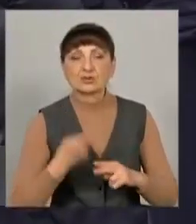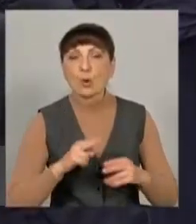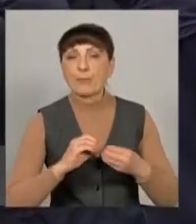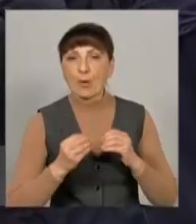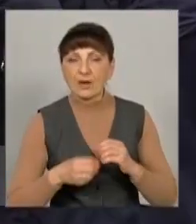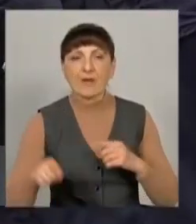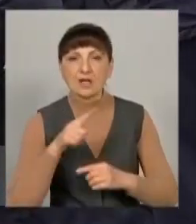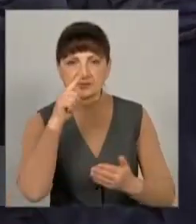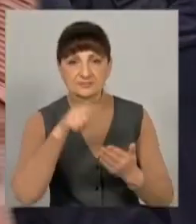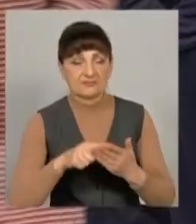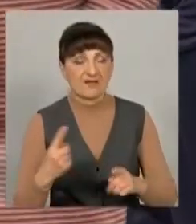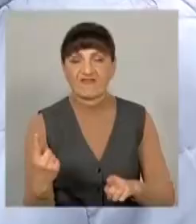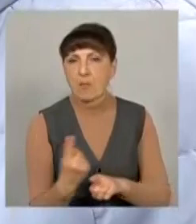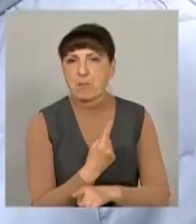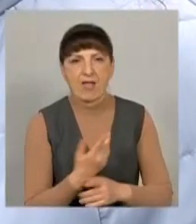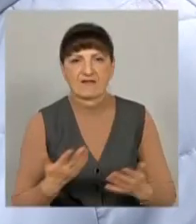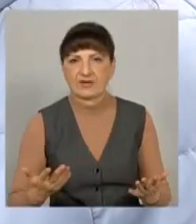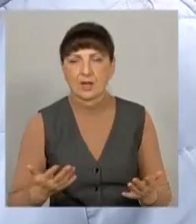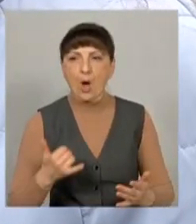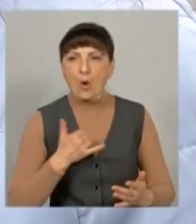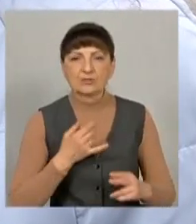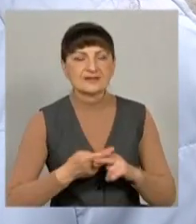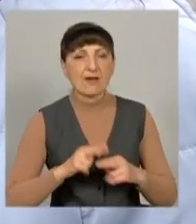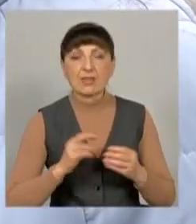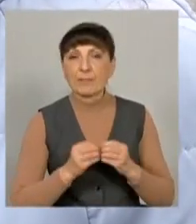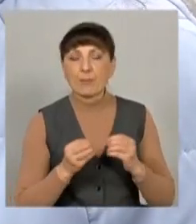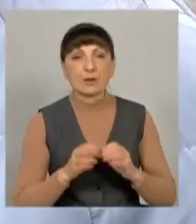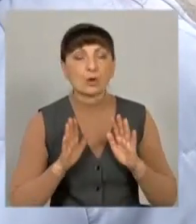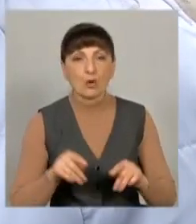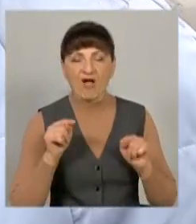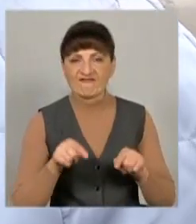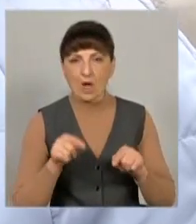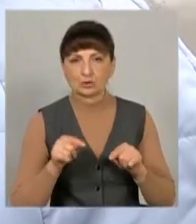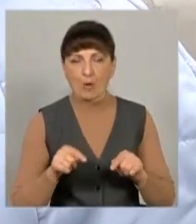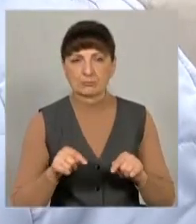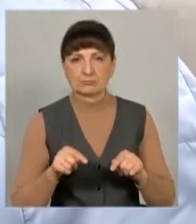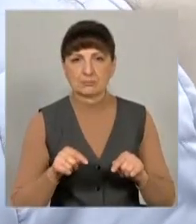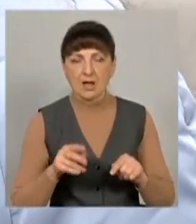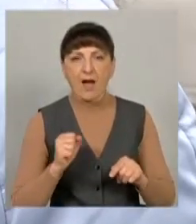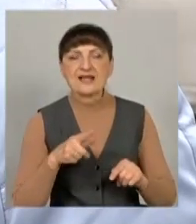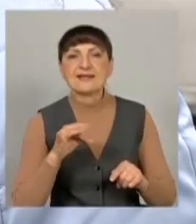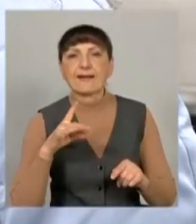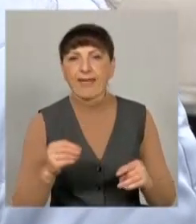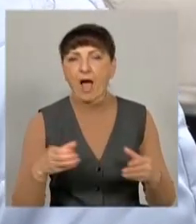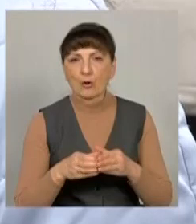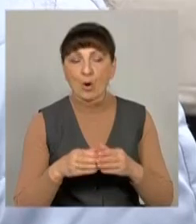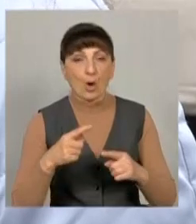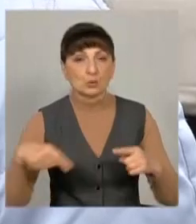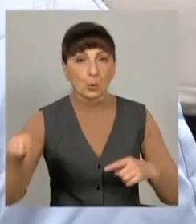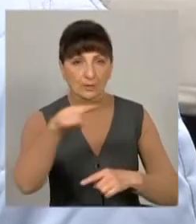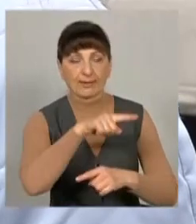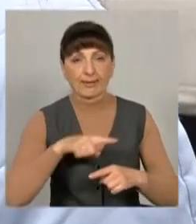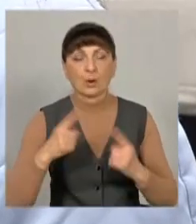проблемой они сталкиваются впервые. У нас эта проблема только в этом, именно в этом Базирке Агро. Другие,